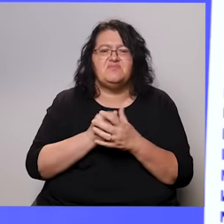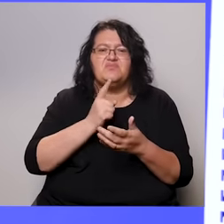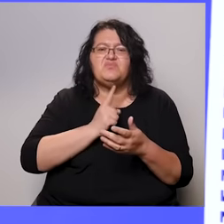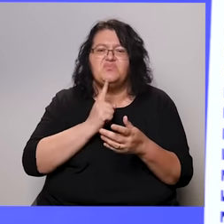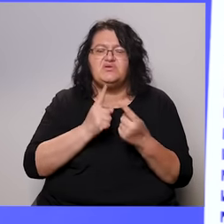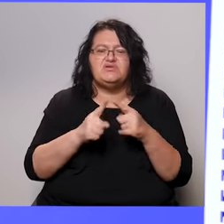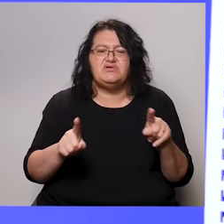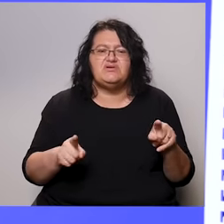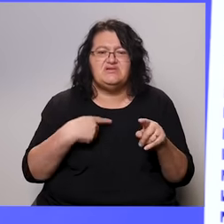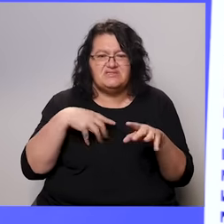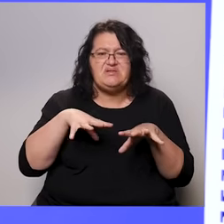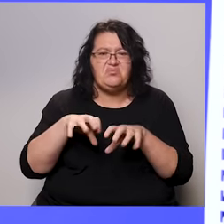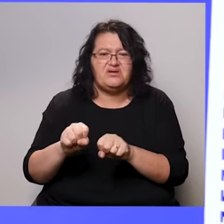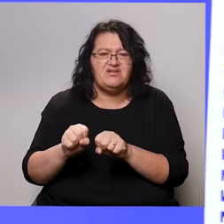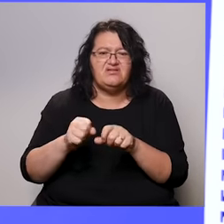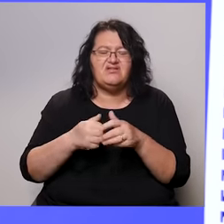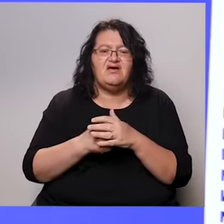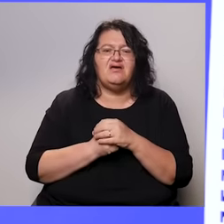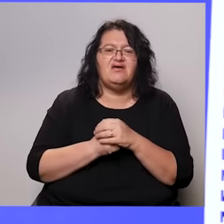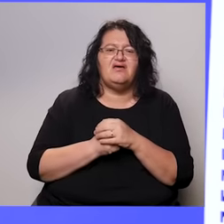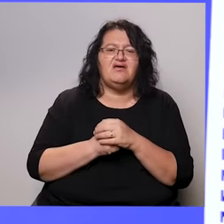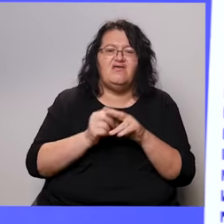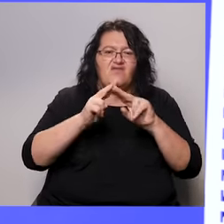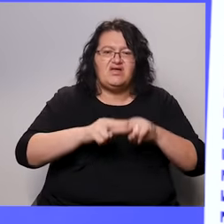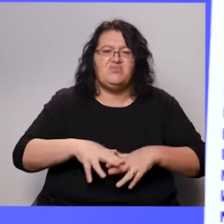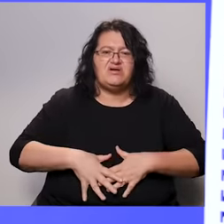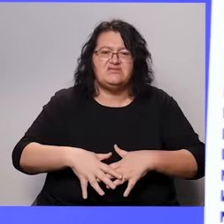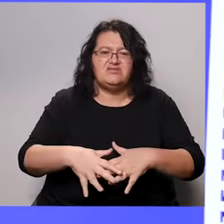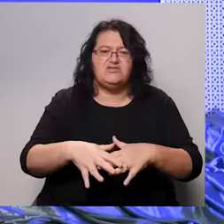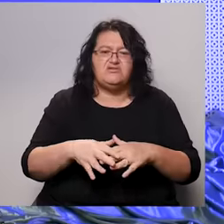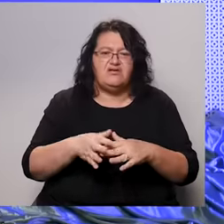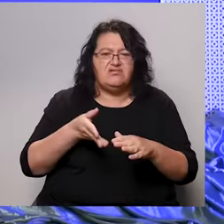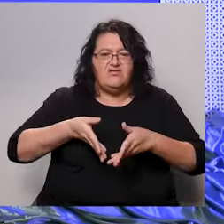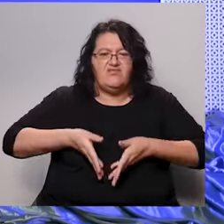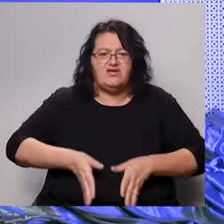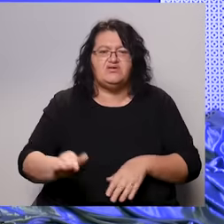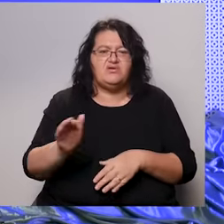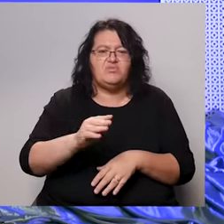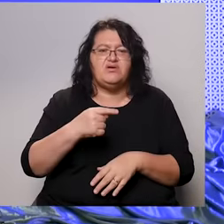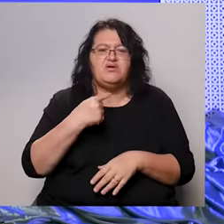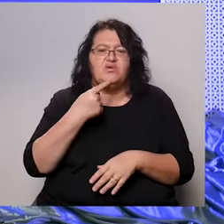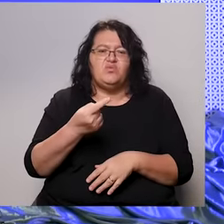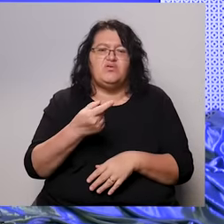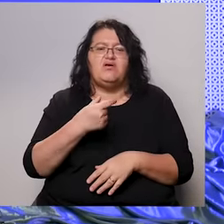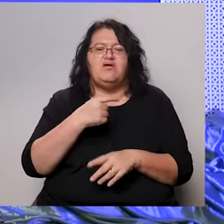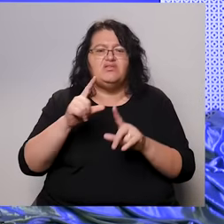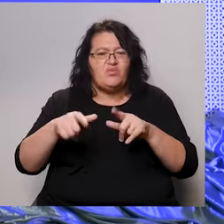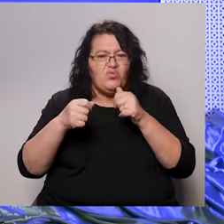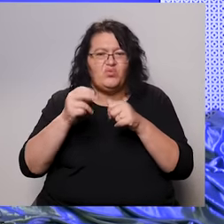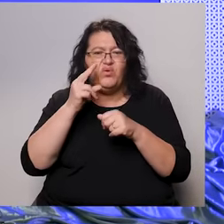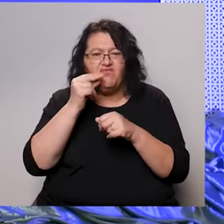ciudat. Zice, se prinde, vei rămâne însărcinată și vei avea un copil. Gura Domnului a vorbit, amin.